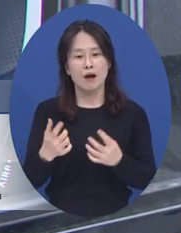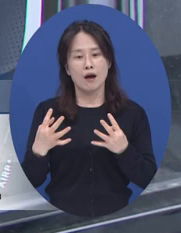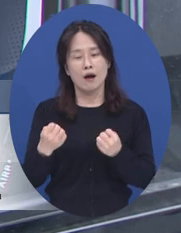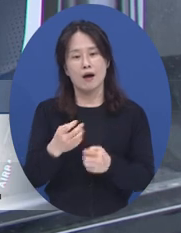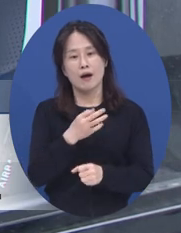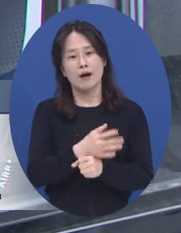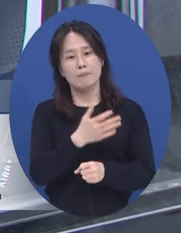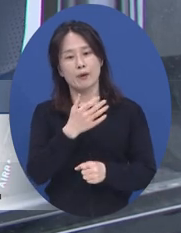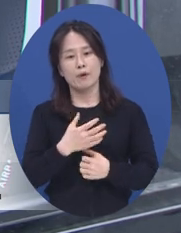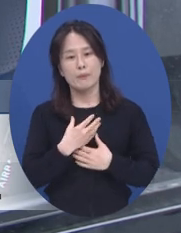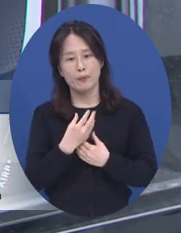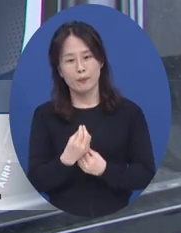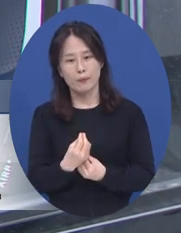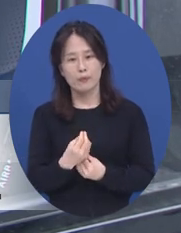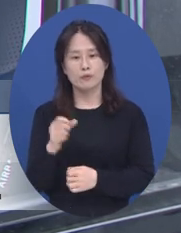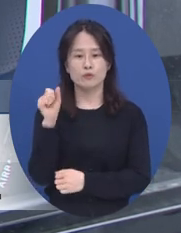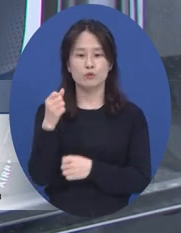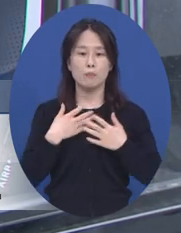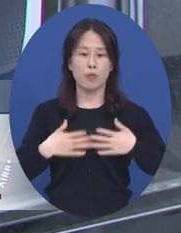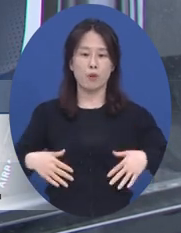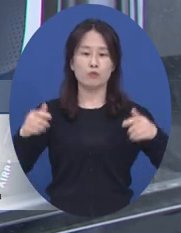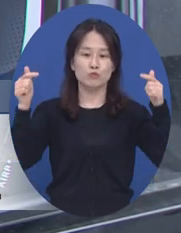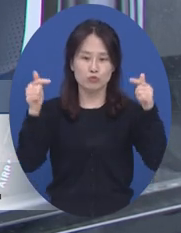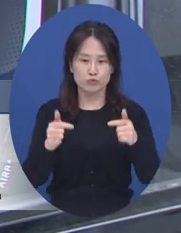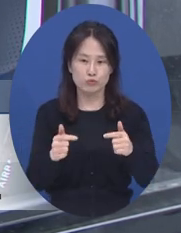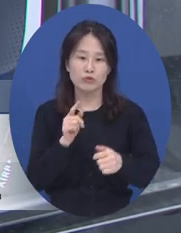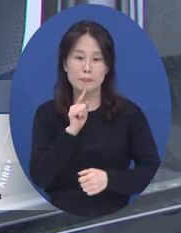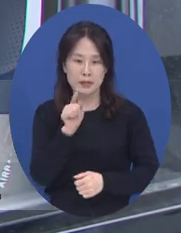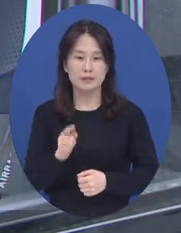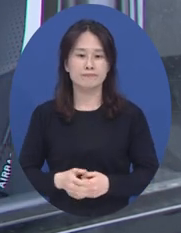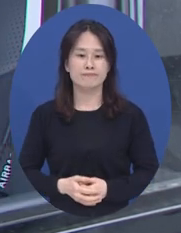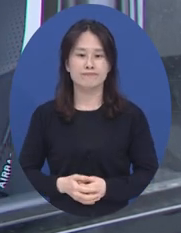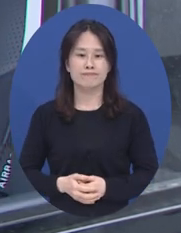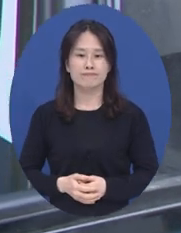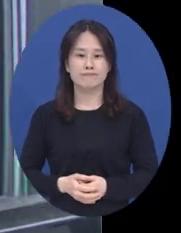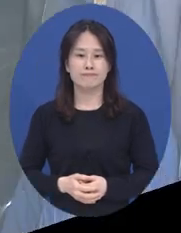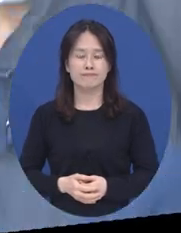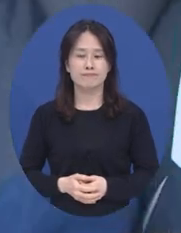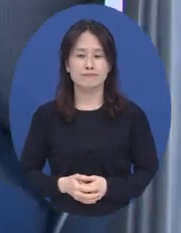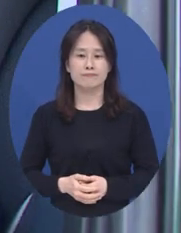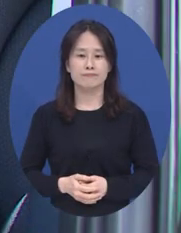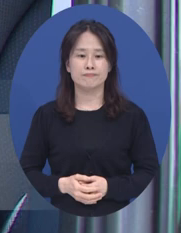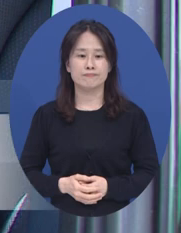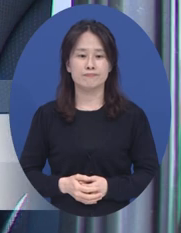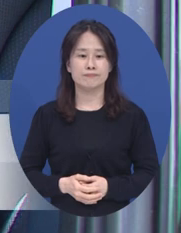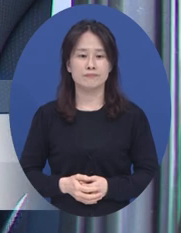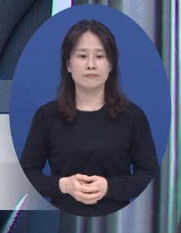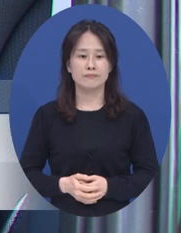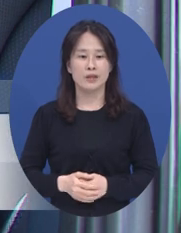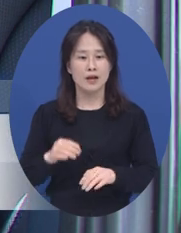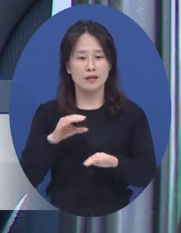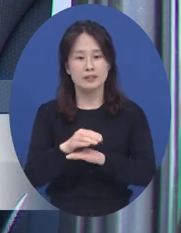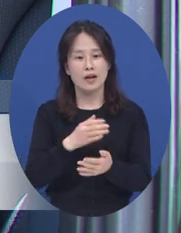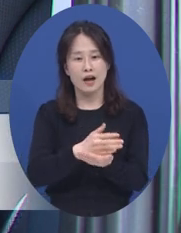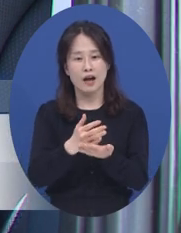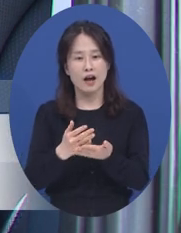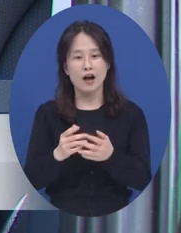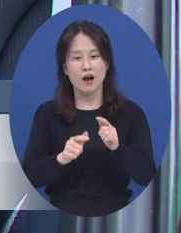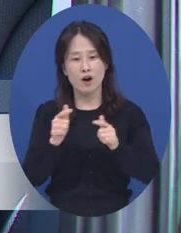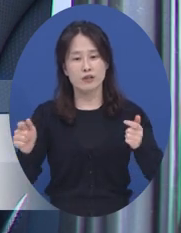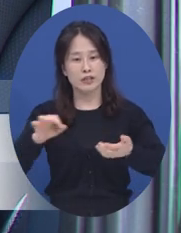시작하면서는 굉장히 많이 편해지고 또 운전 피로도는 확실히 줄었다고 얘기를 할수 있습니다. 차를 여러 대 사용해 봤는데